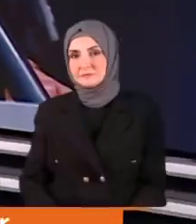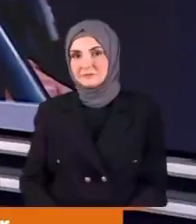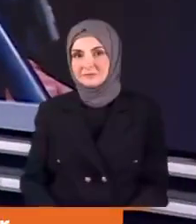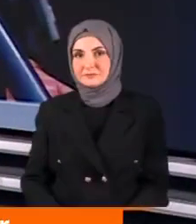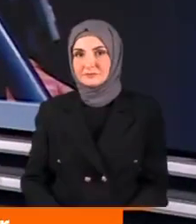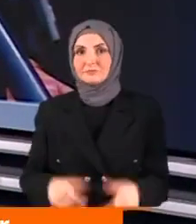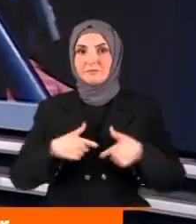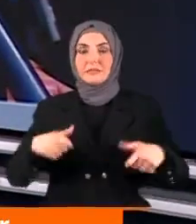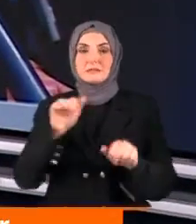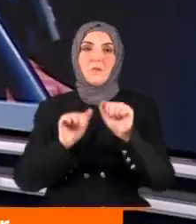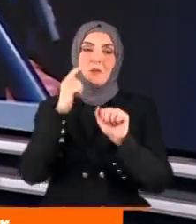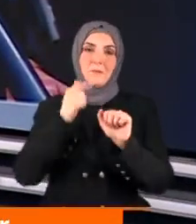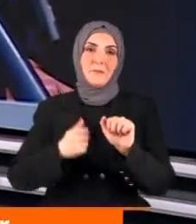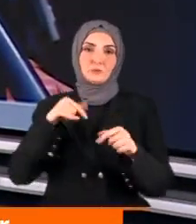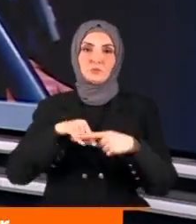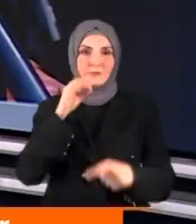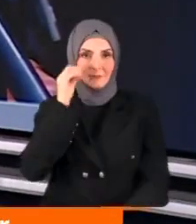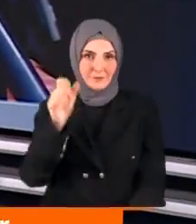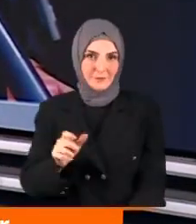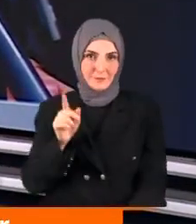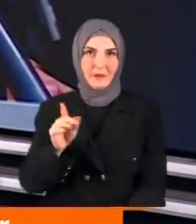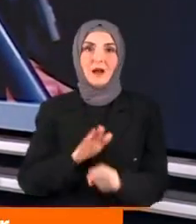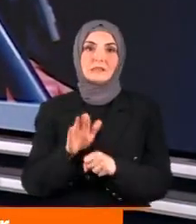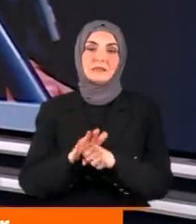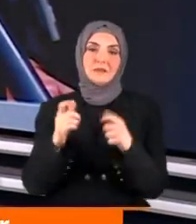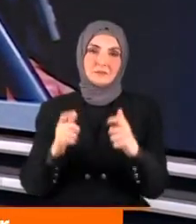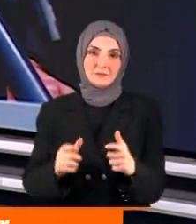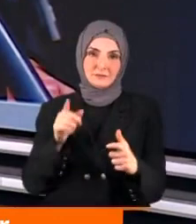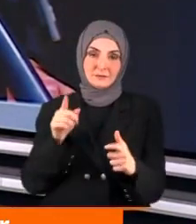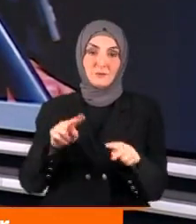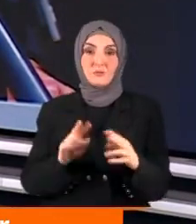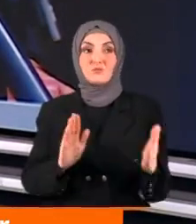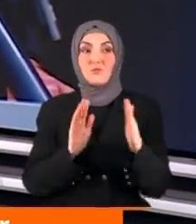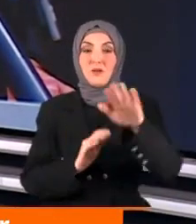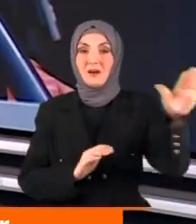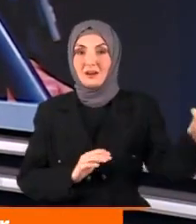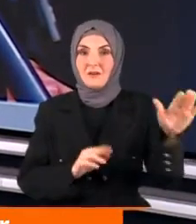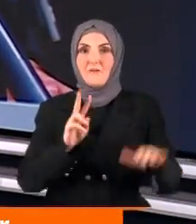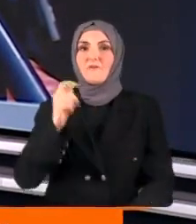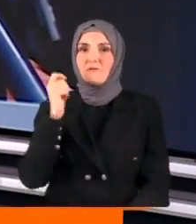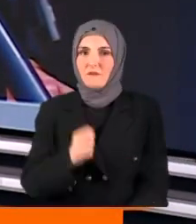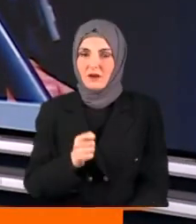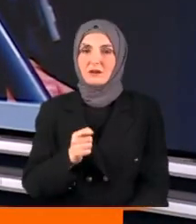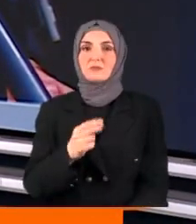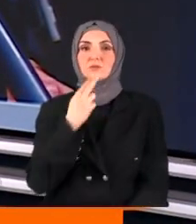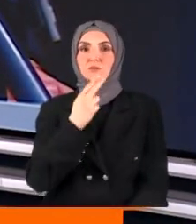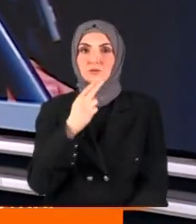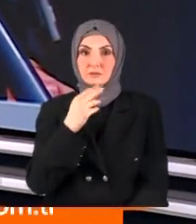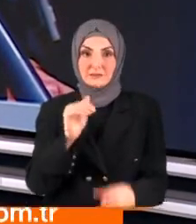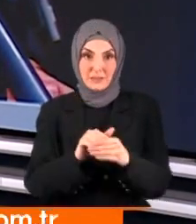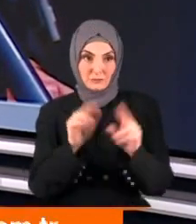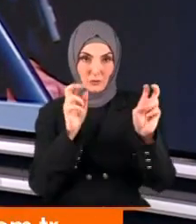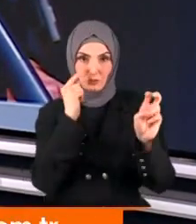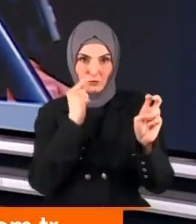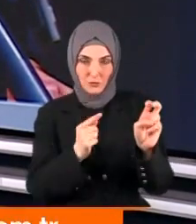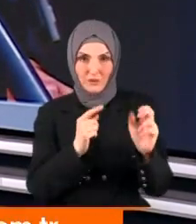Milli Savunma Bakanı Hulusi Akar Kayseri'deydi. Muhalefetin seçime yönelik vaat ve söylemlerinin teröristleri ve yandaşlarını cesaretlendirdiğine dikkat